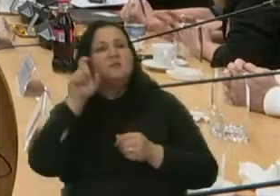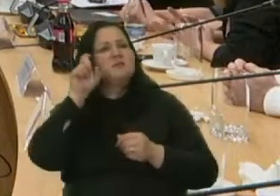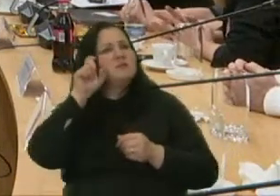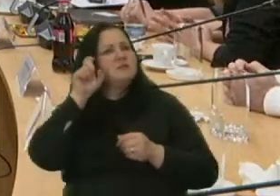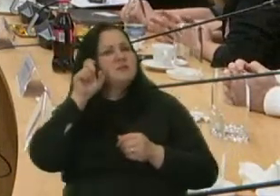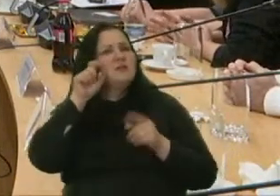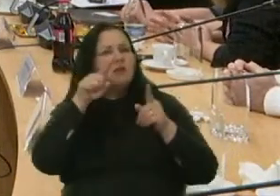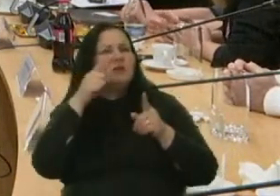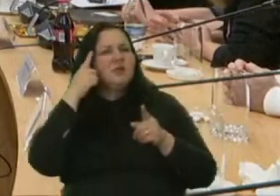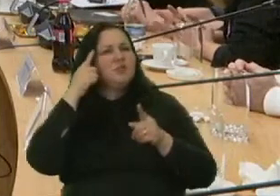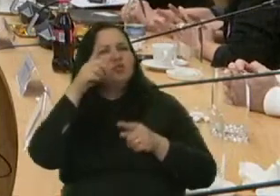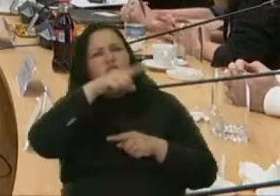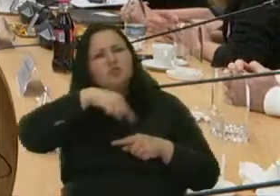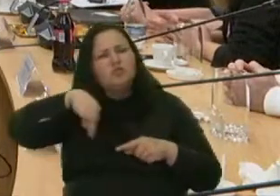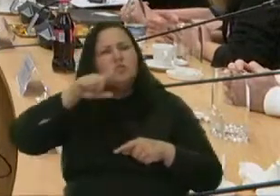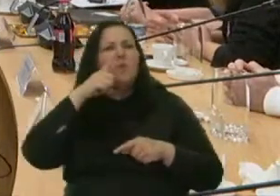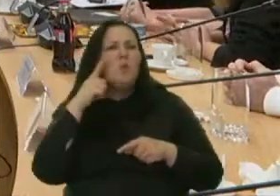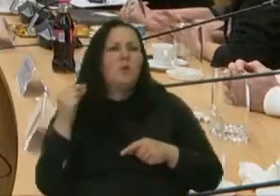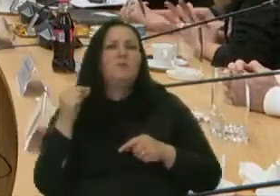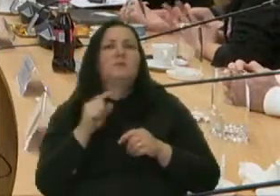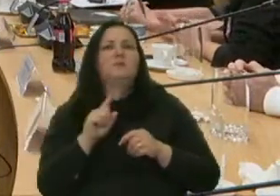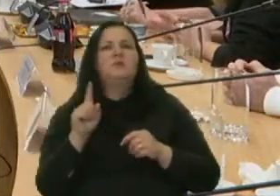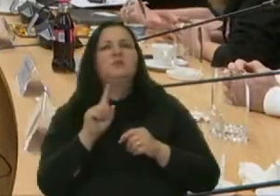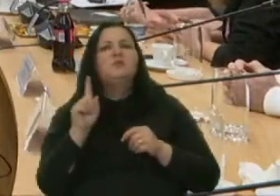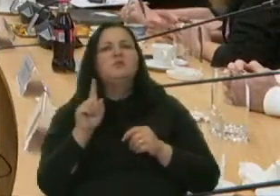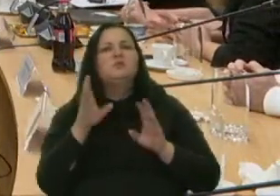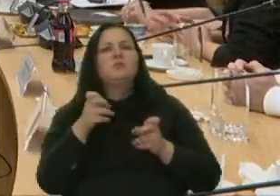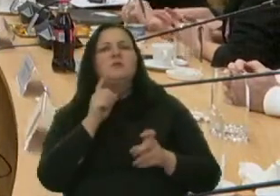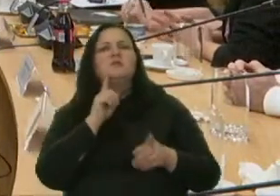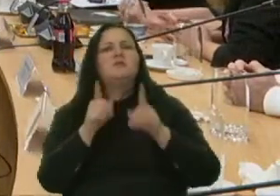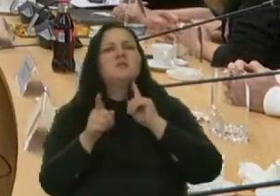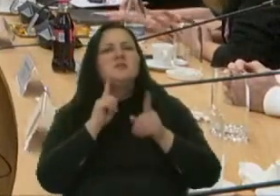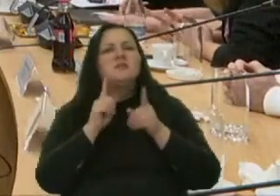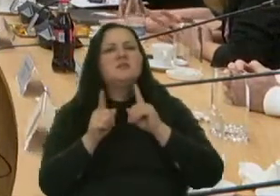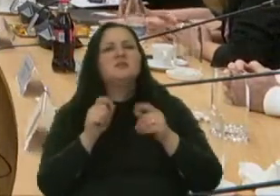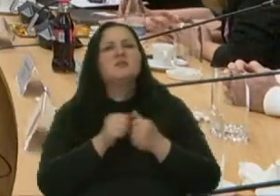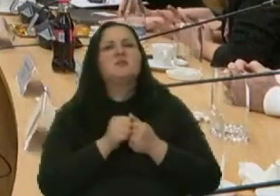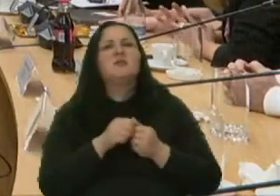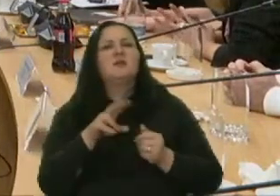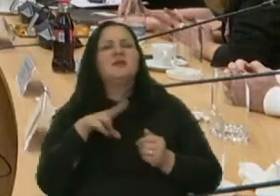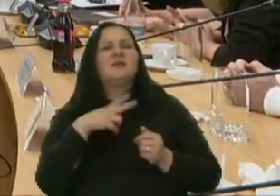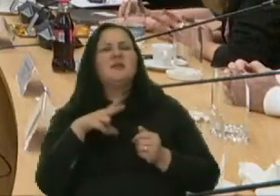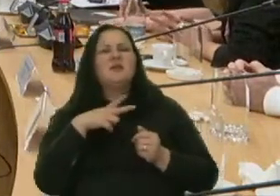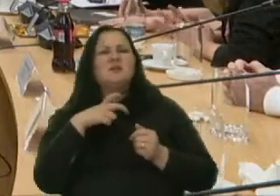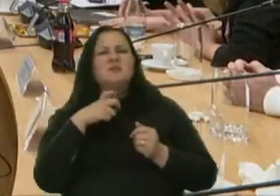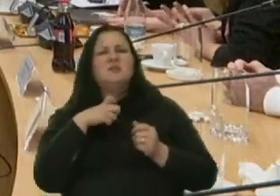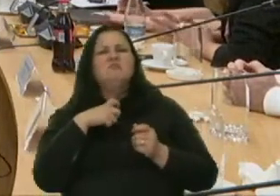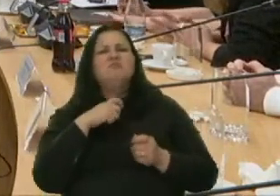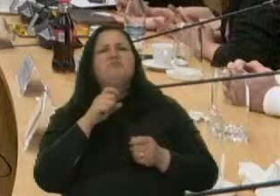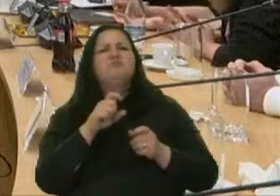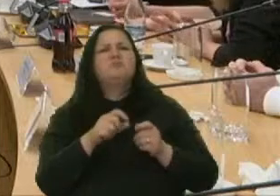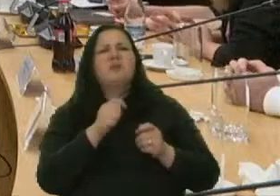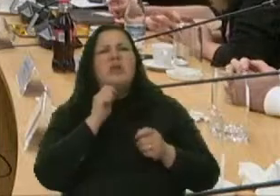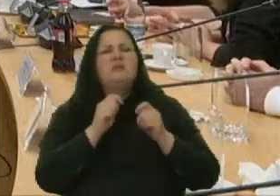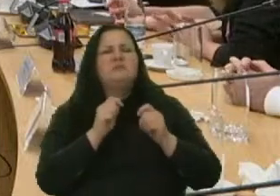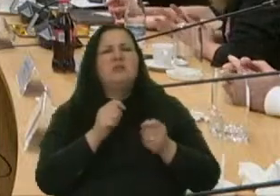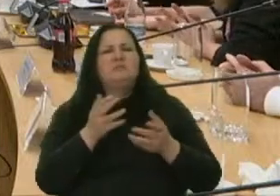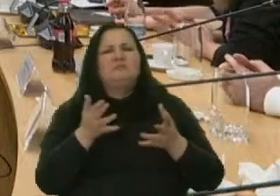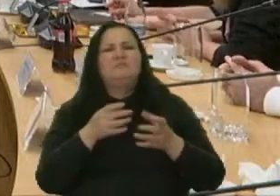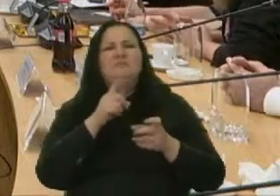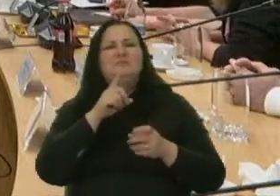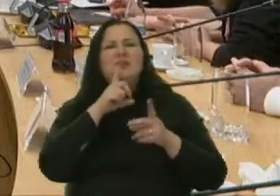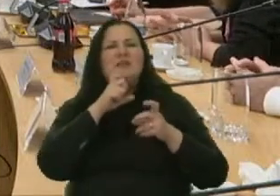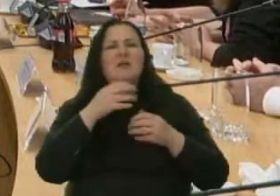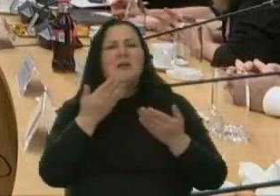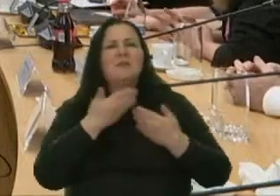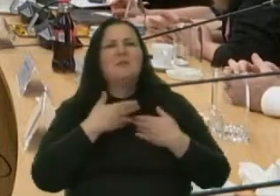asta o știe lumea și nu are sens să o mai discutăm pentru că repet este critica pe care o primim cel mai des